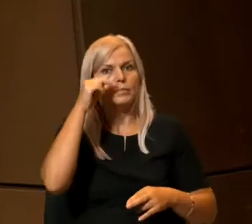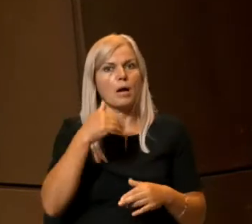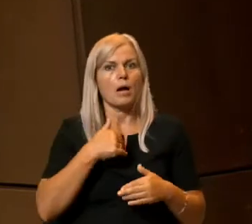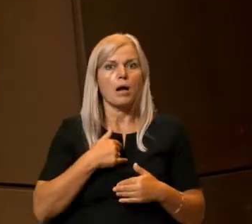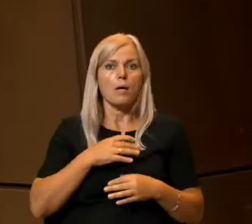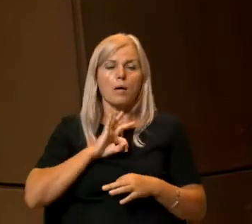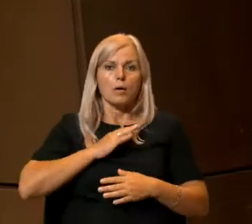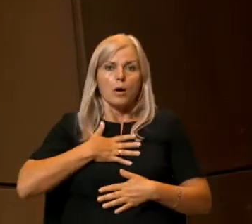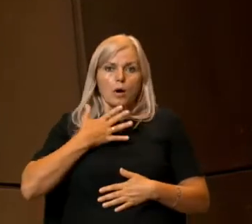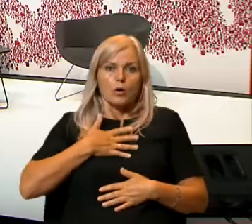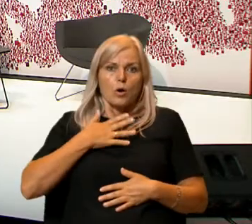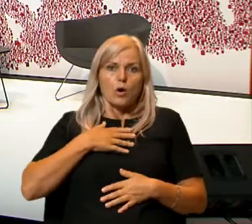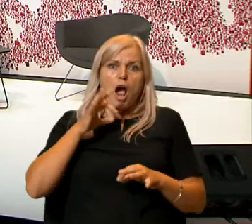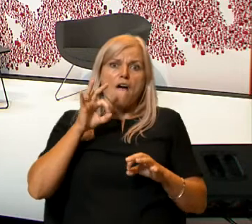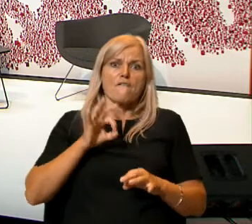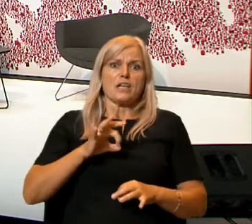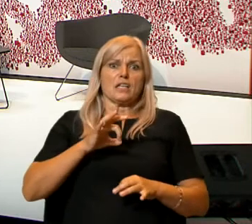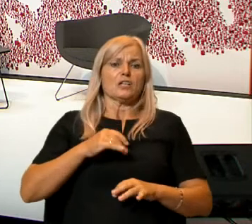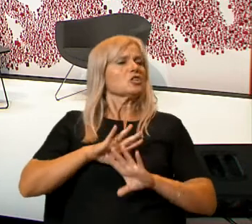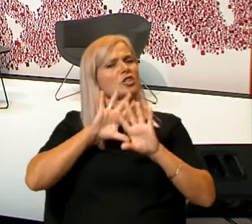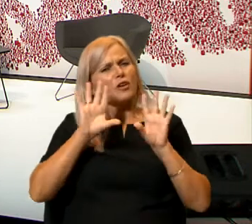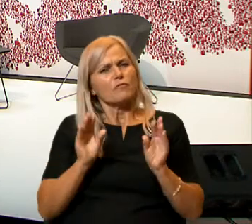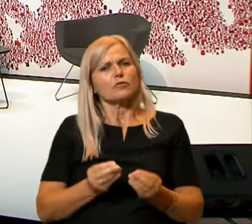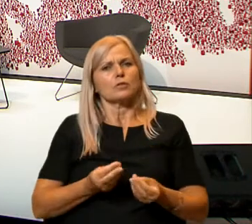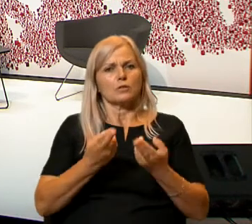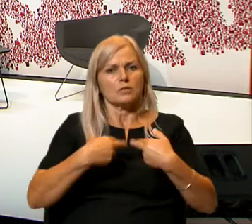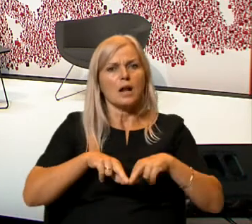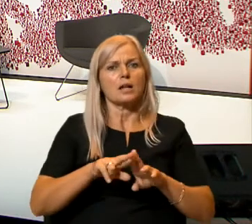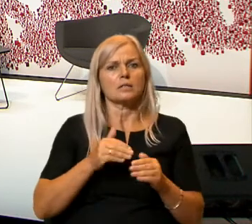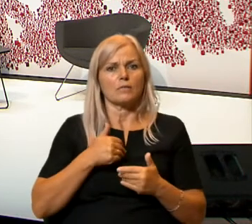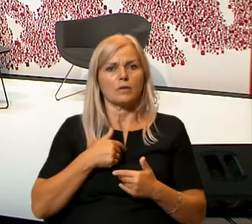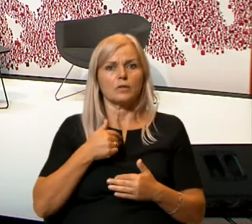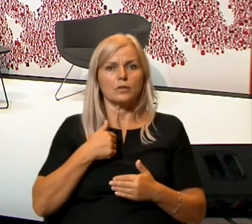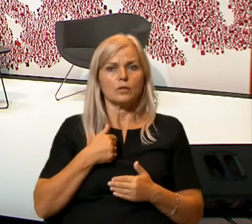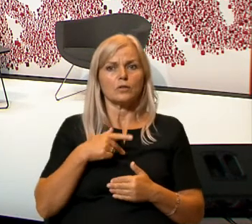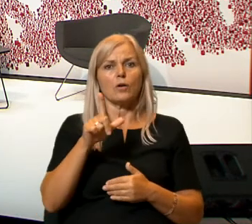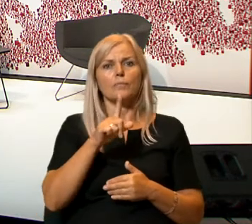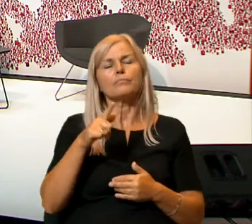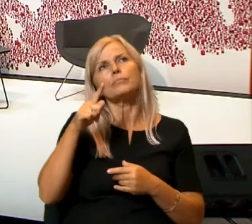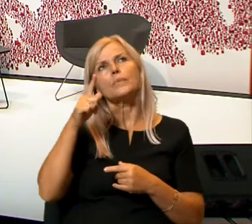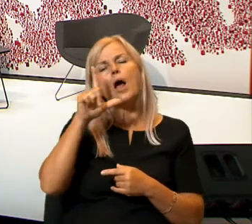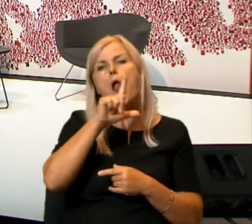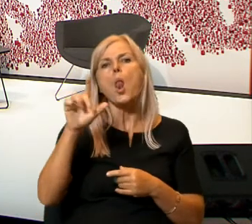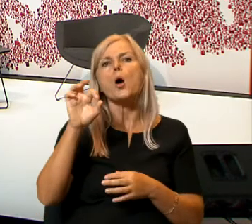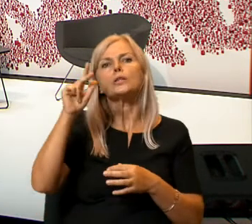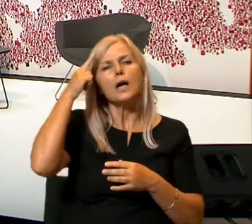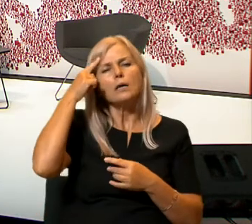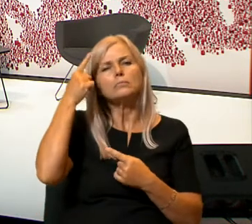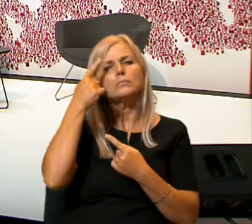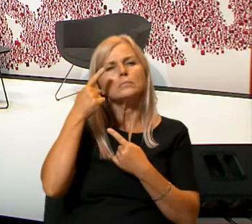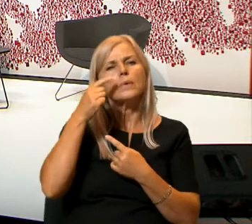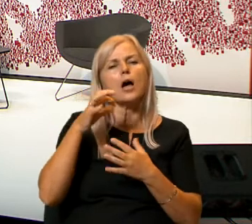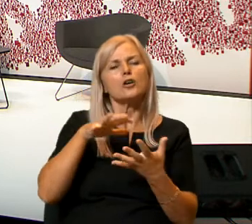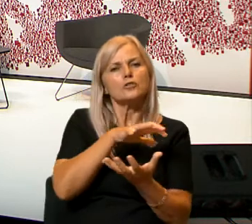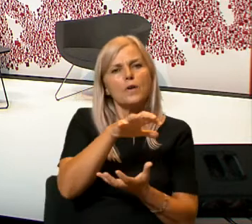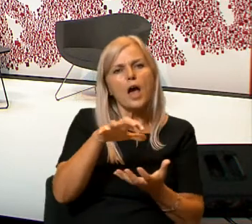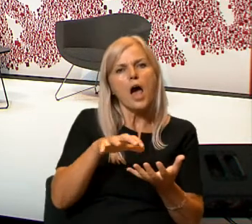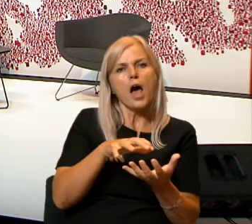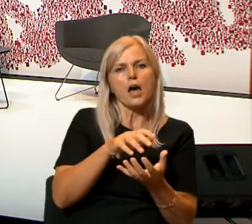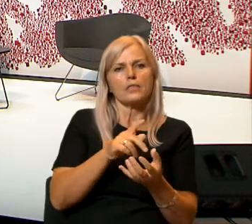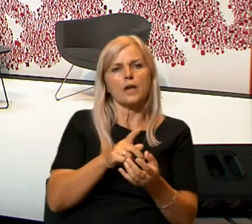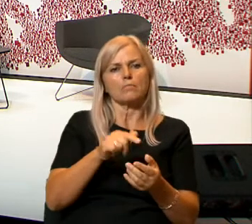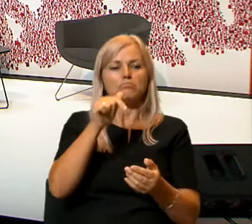wszystko zostało wykonane. I taka jest logika świata, w którym przyspieszenie, dynamizacja